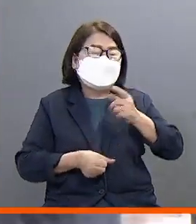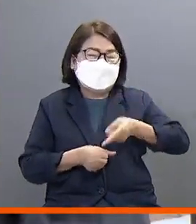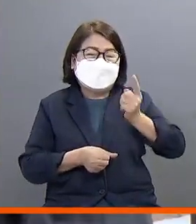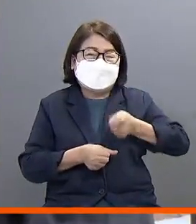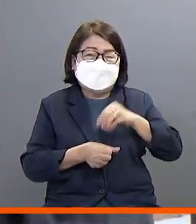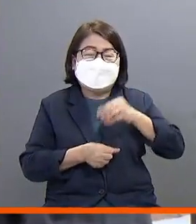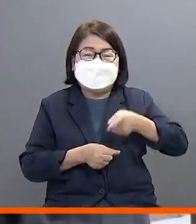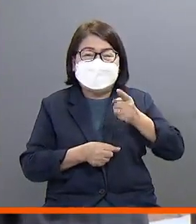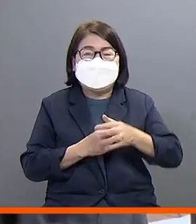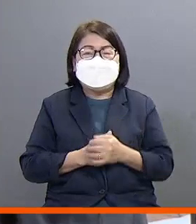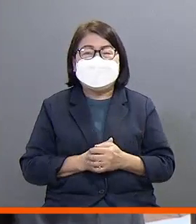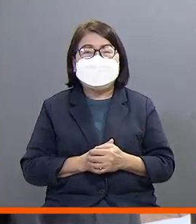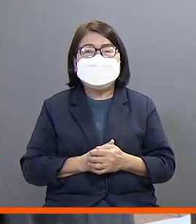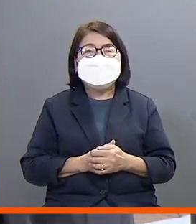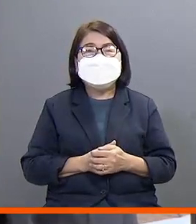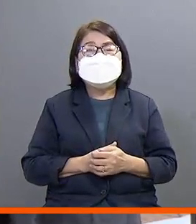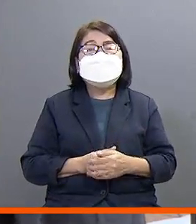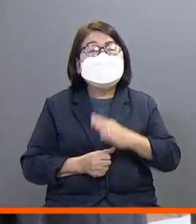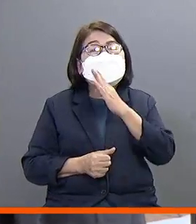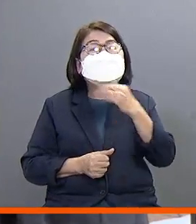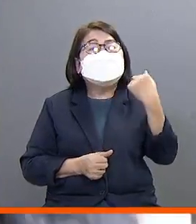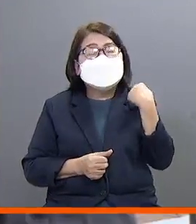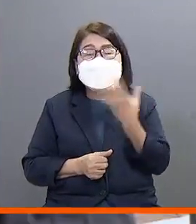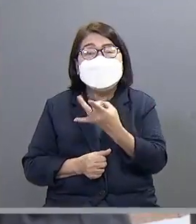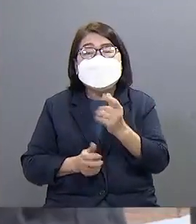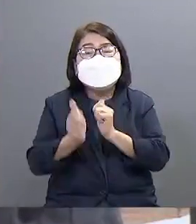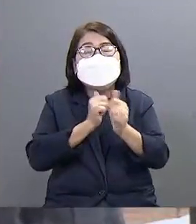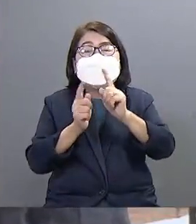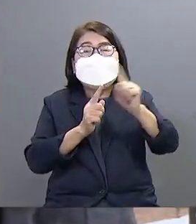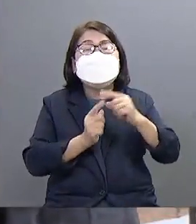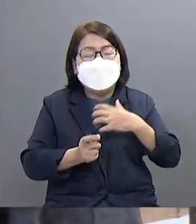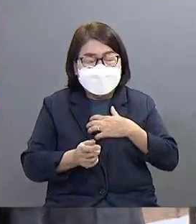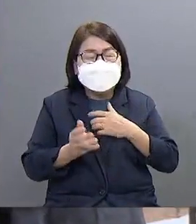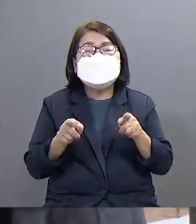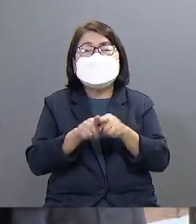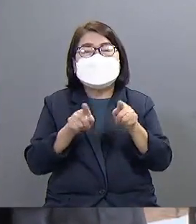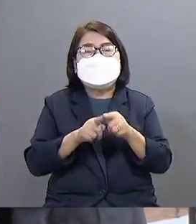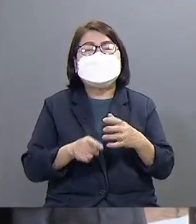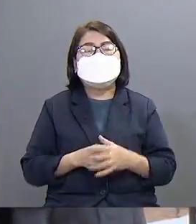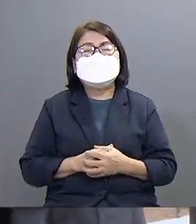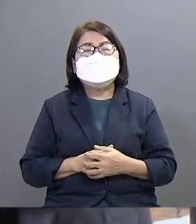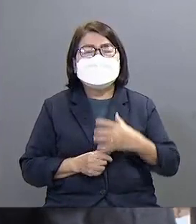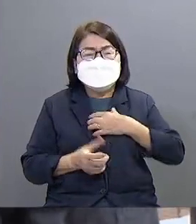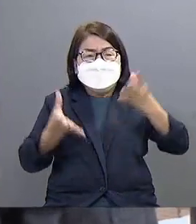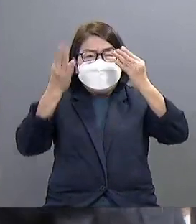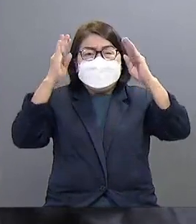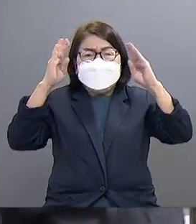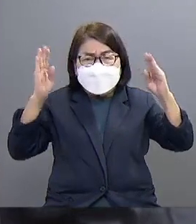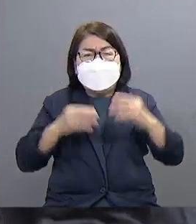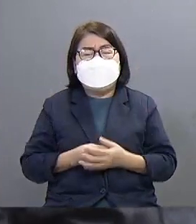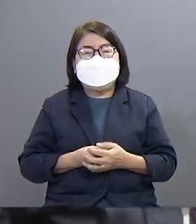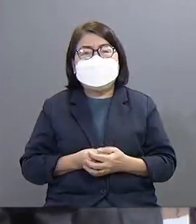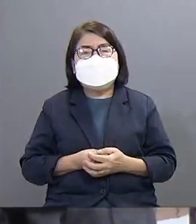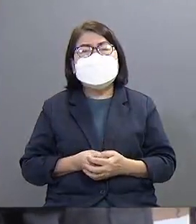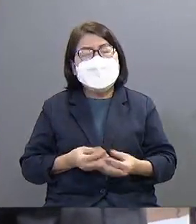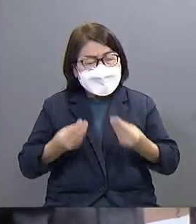แล้ว ก็ถ้ามีรายการต่อไปเข้าใจก็จะลงครับอยากแบบหาประสบการณ์ให้น้องๆด้วย สร้างสกิลให้ตัวเองไ